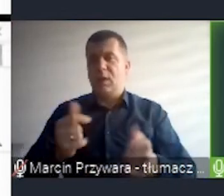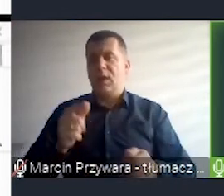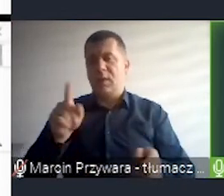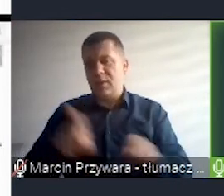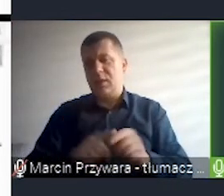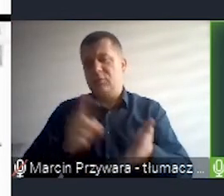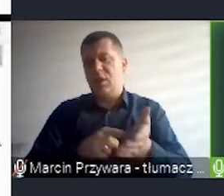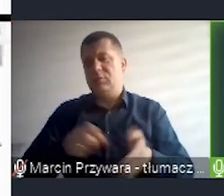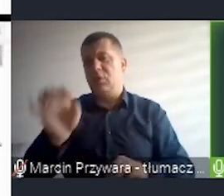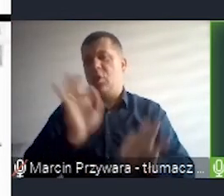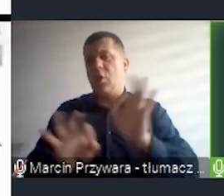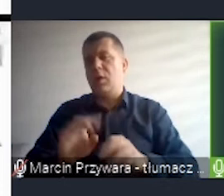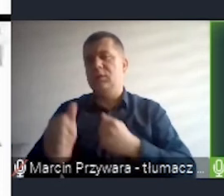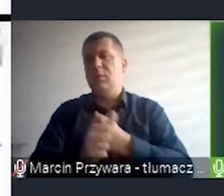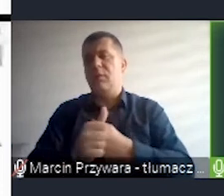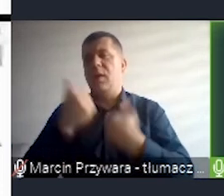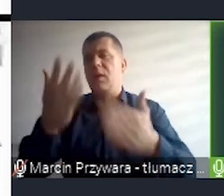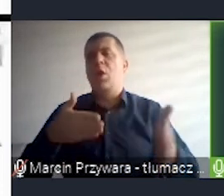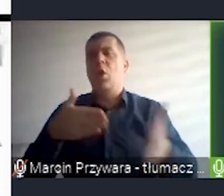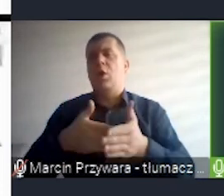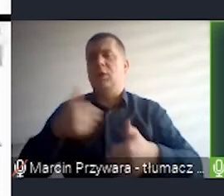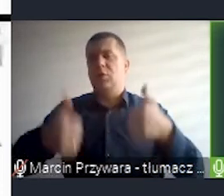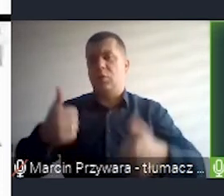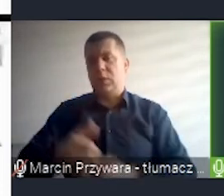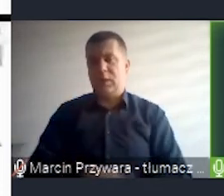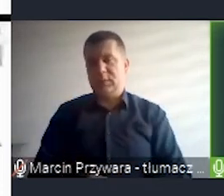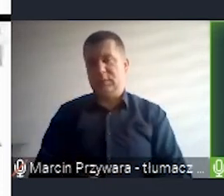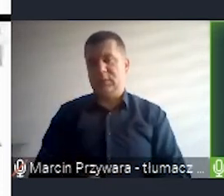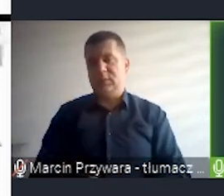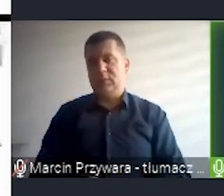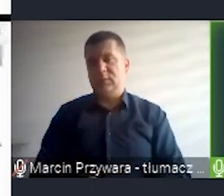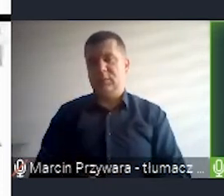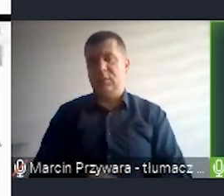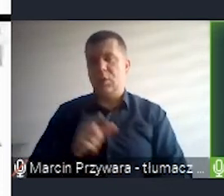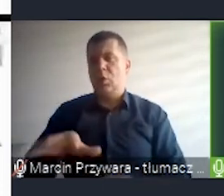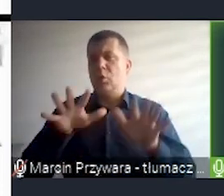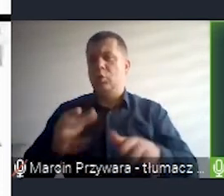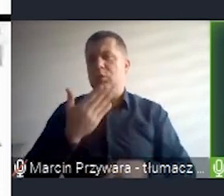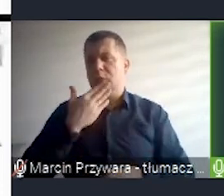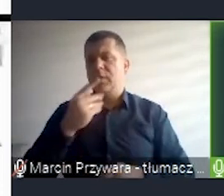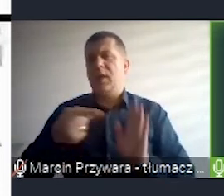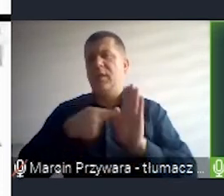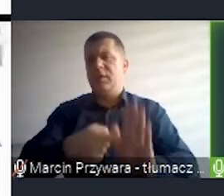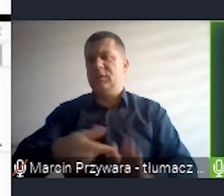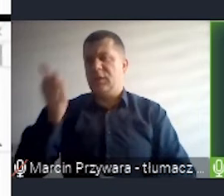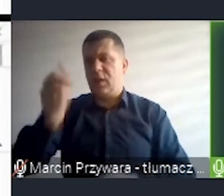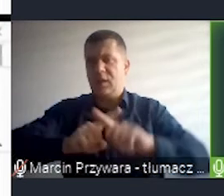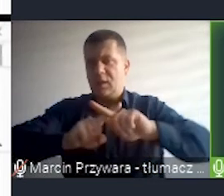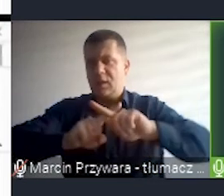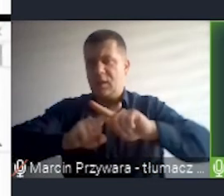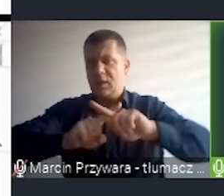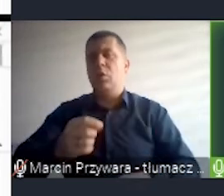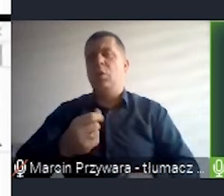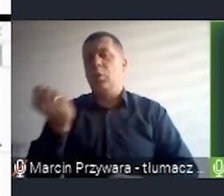wiąże się z korektą ze względu na ograniczanie konkurencji. O tym dużo mówią wytyczne kwalifikowalności, że nie wolno używać